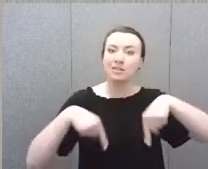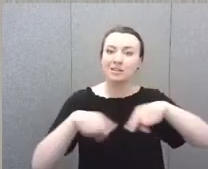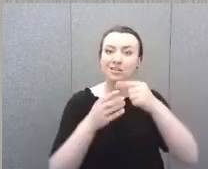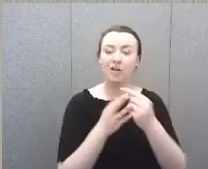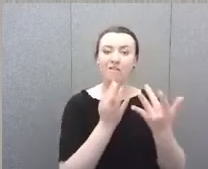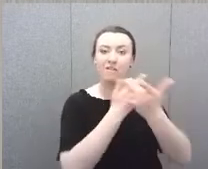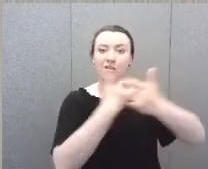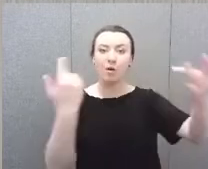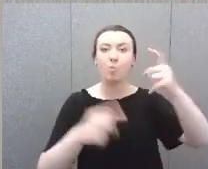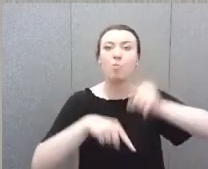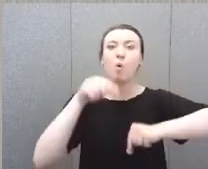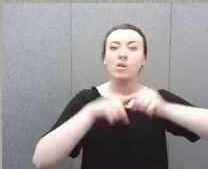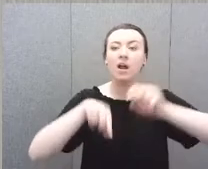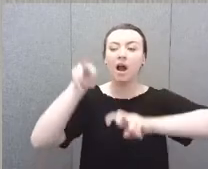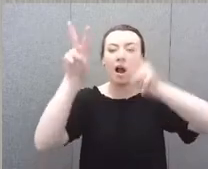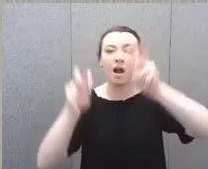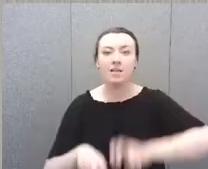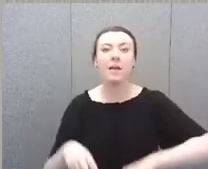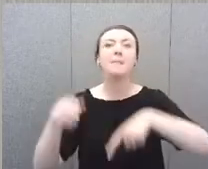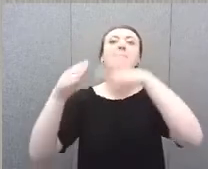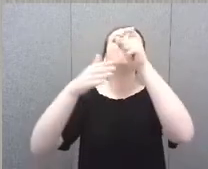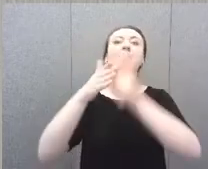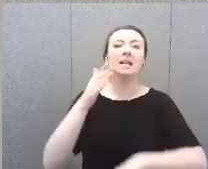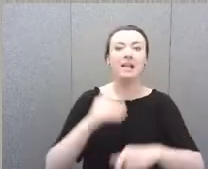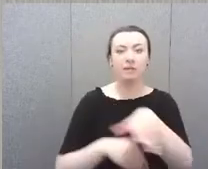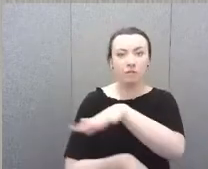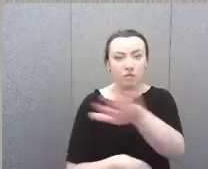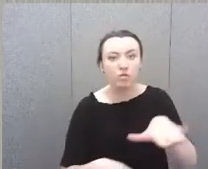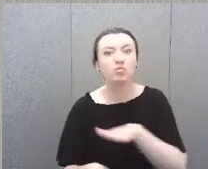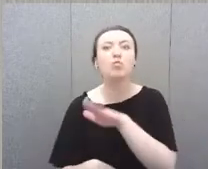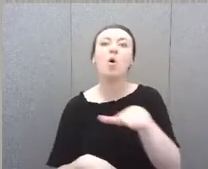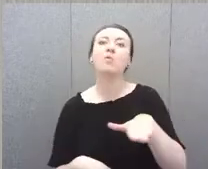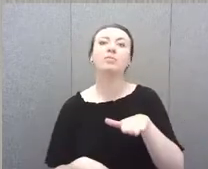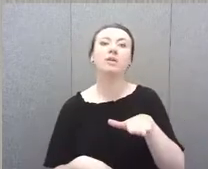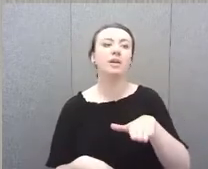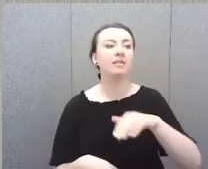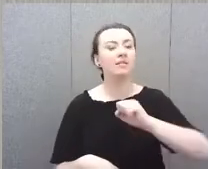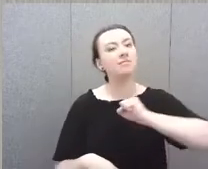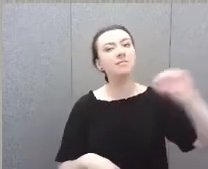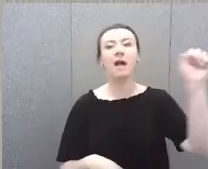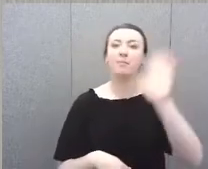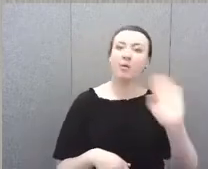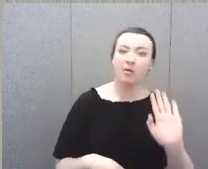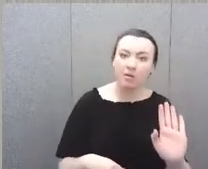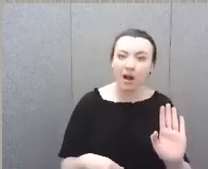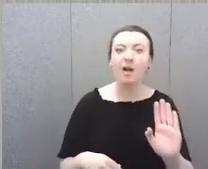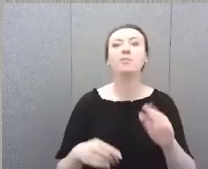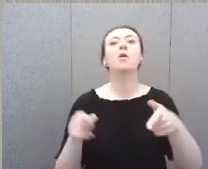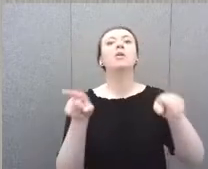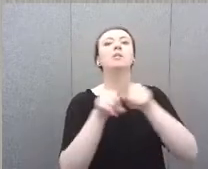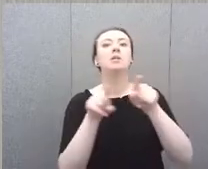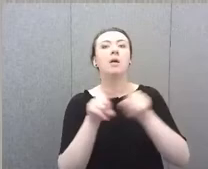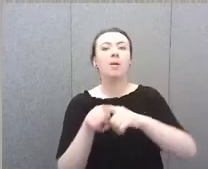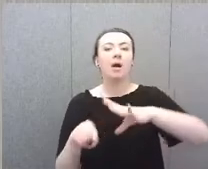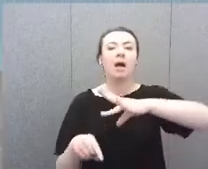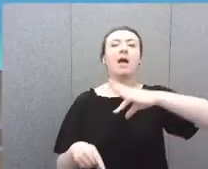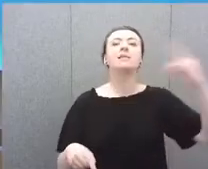и преступлении на почве ненависти. Области научных интересов Татьяны – это анализ